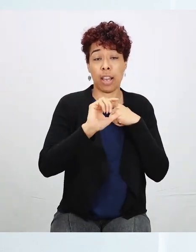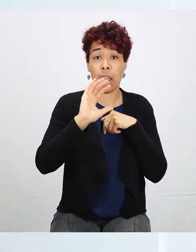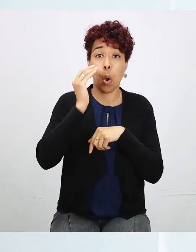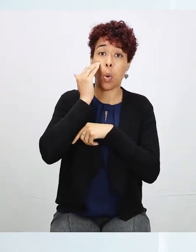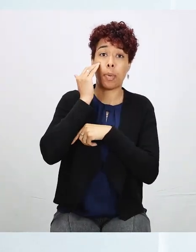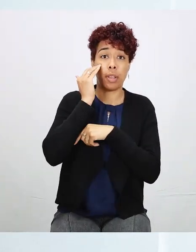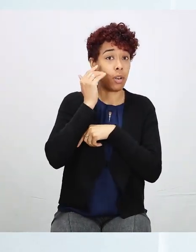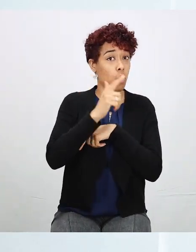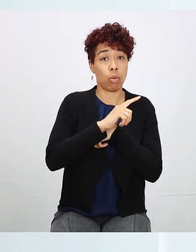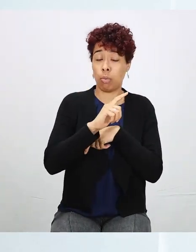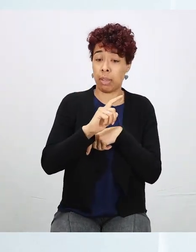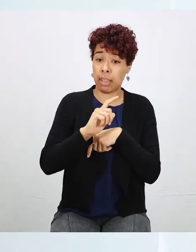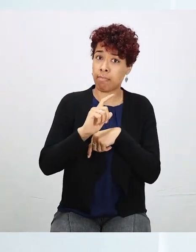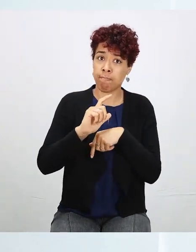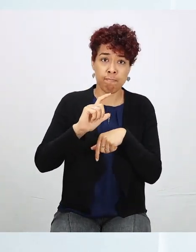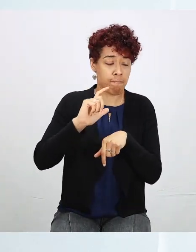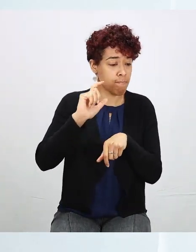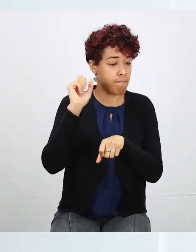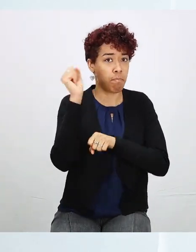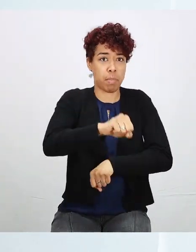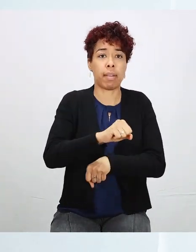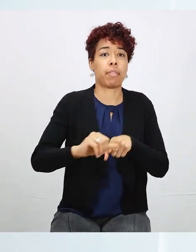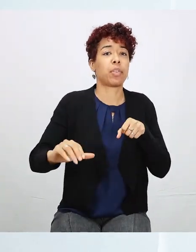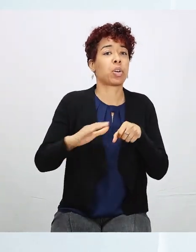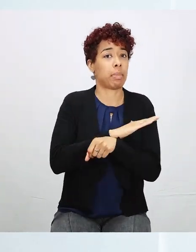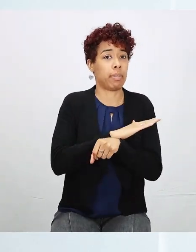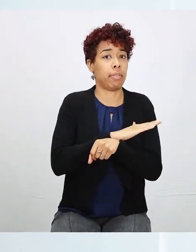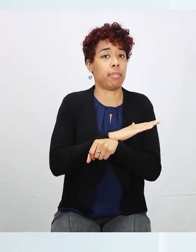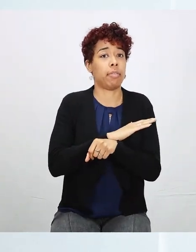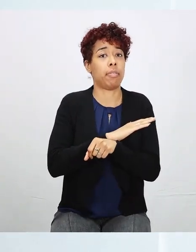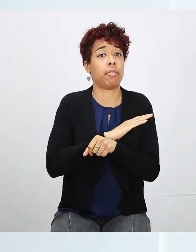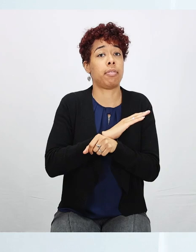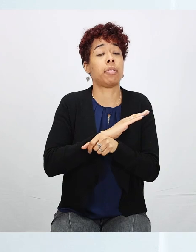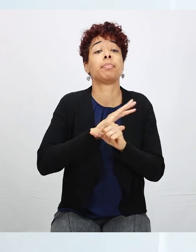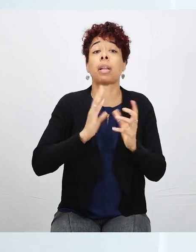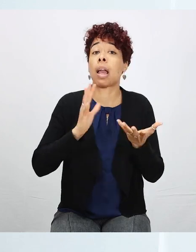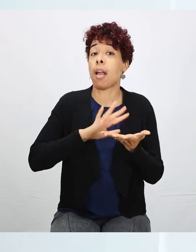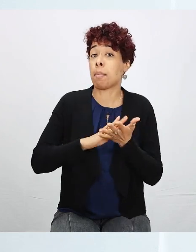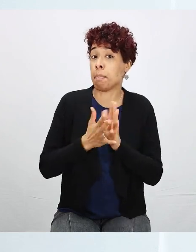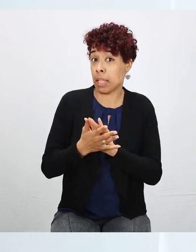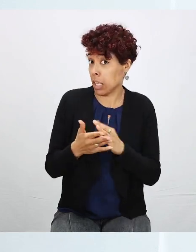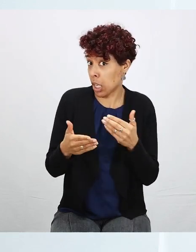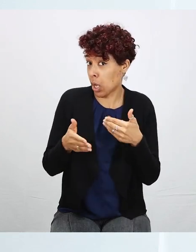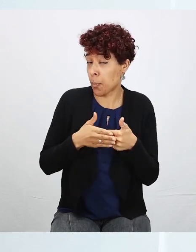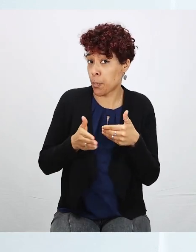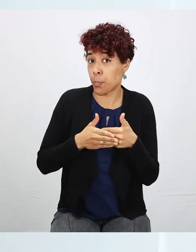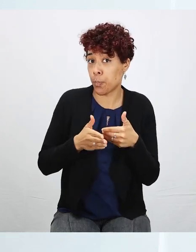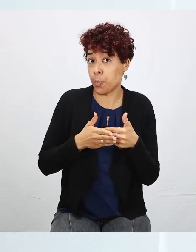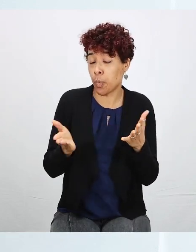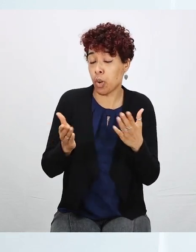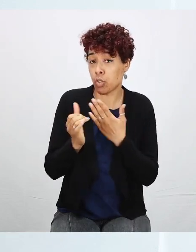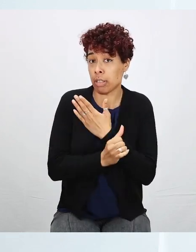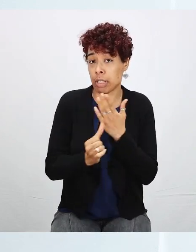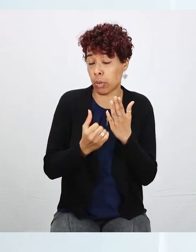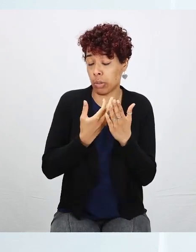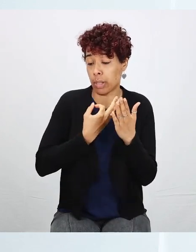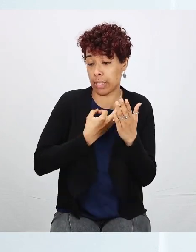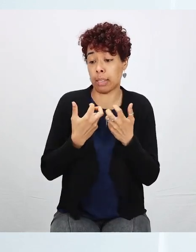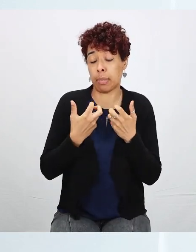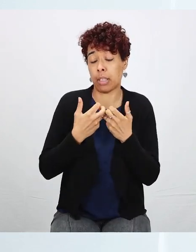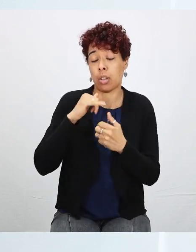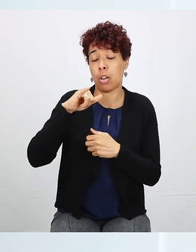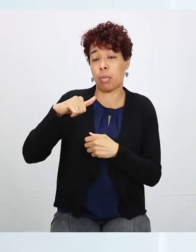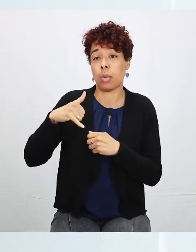ou était vaincue totalement. Et en fait, on a des pratiques qui sont similaires, qui sont exprimées dans les Écritures, avec